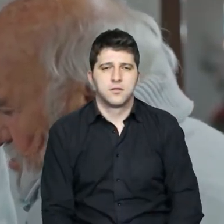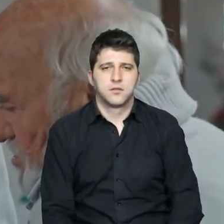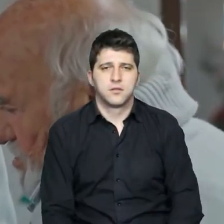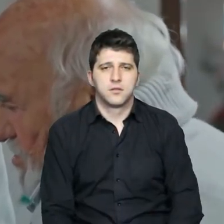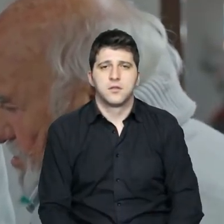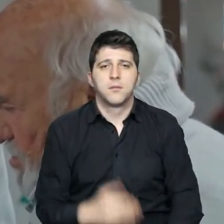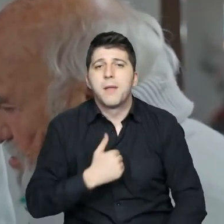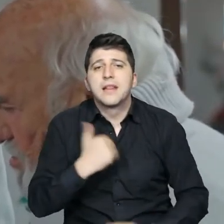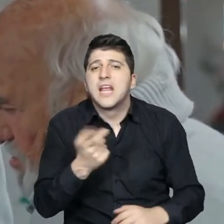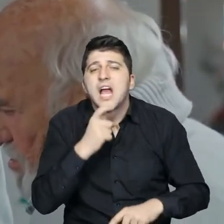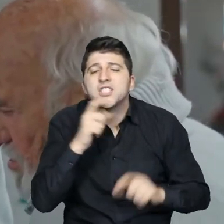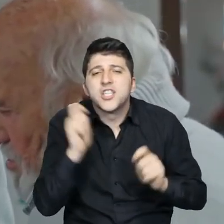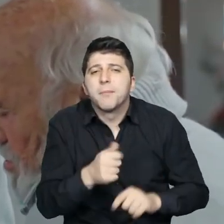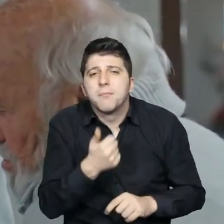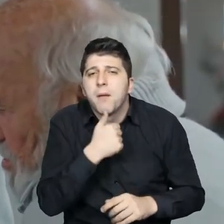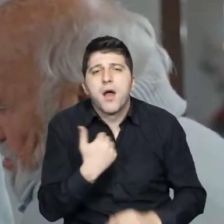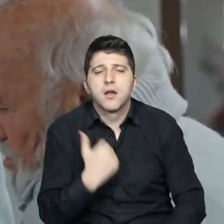Ben neyi yanlış yaptım baba?